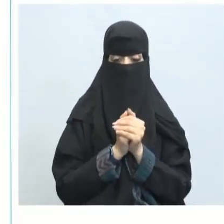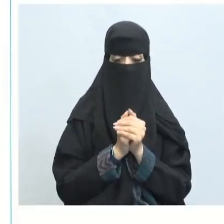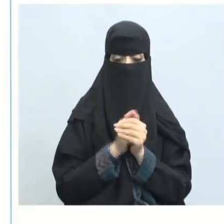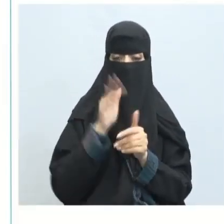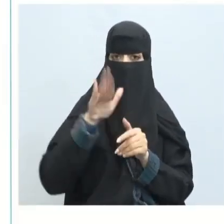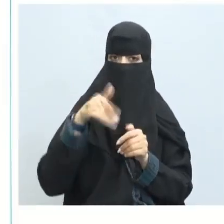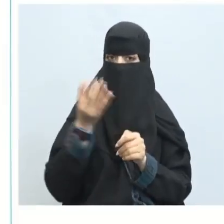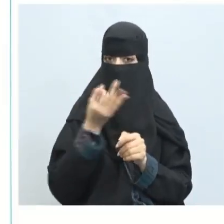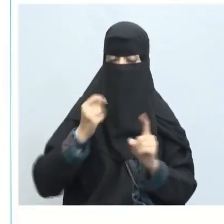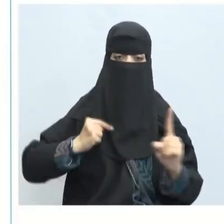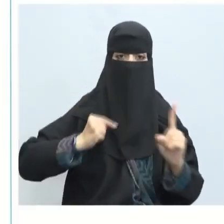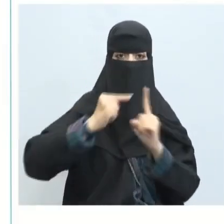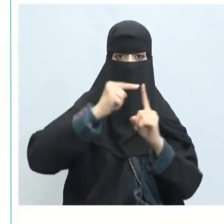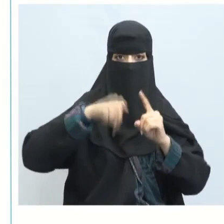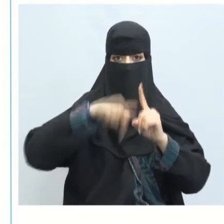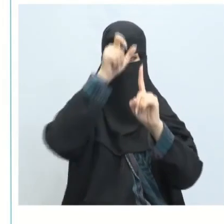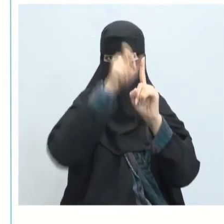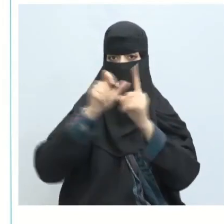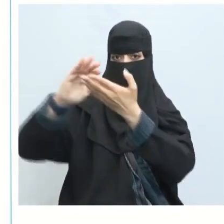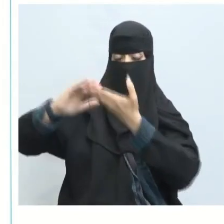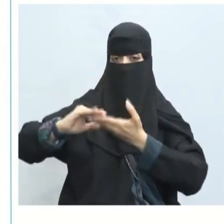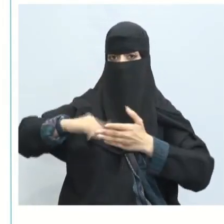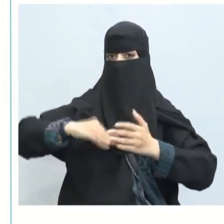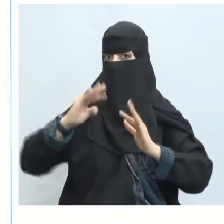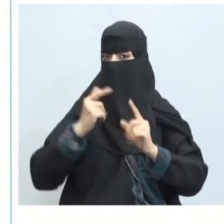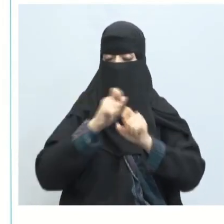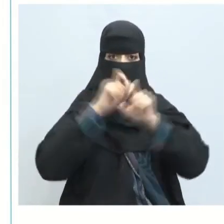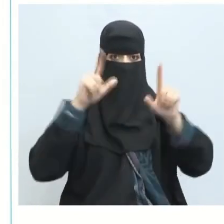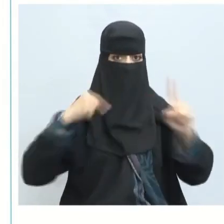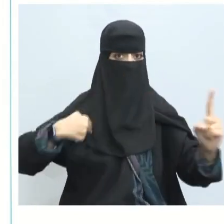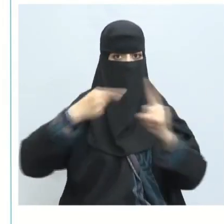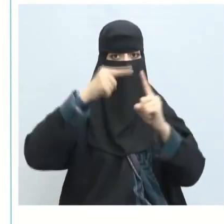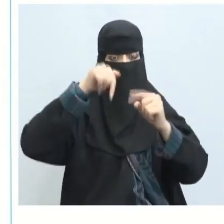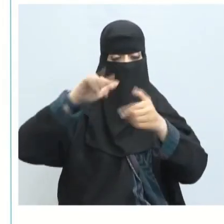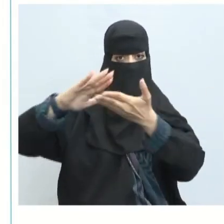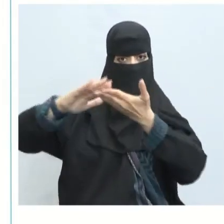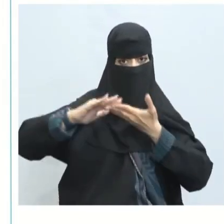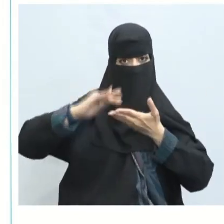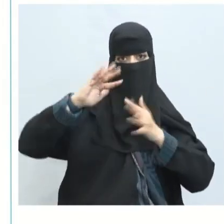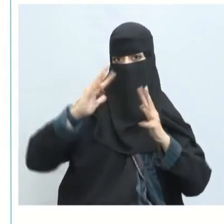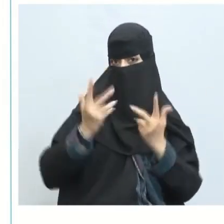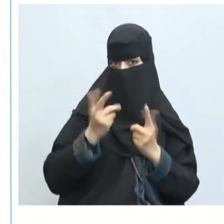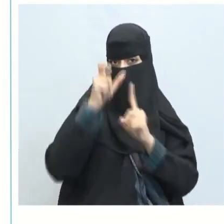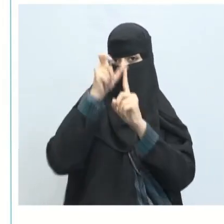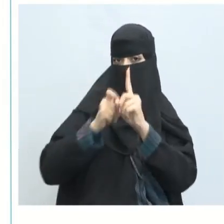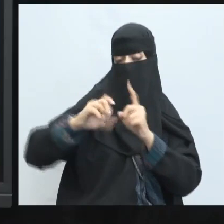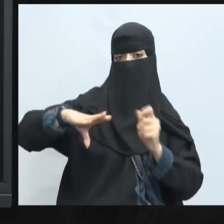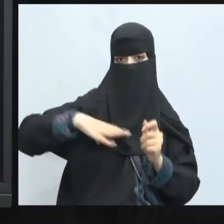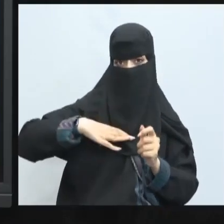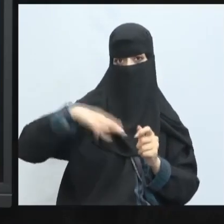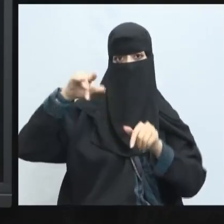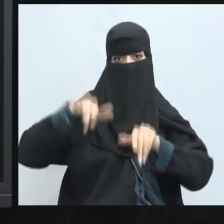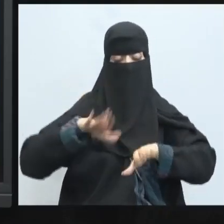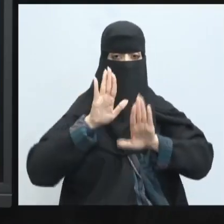ذلك تحدثنا عن اهداف السكرتاريا ذكرنا من ابرز الاهداف الواضحه هو مساعده المدير بحيث انه